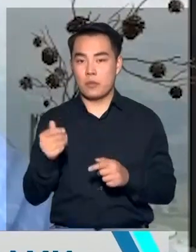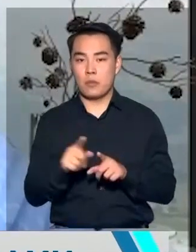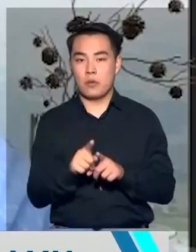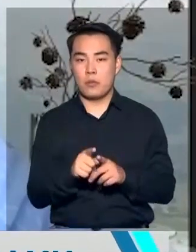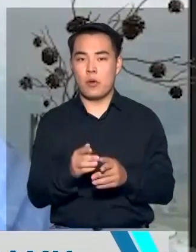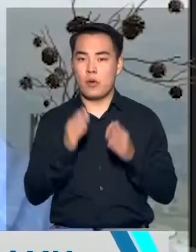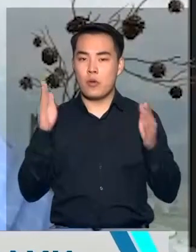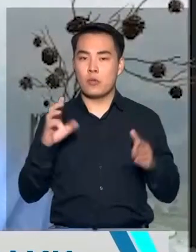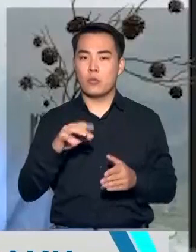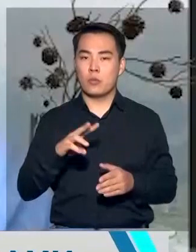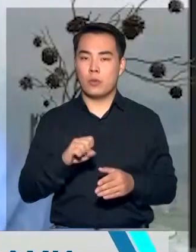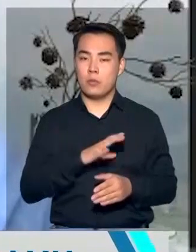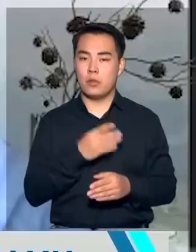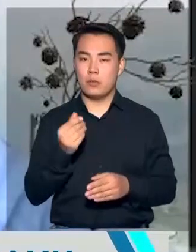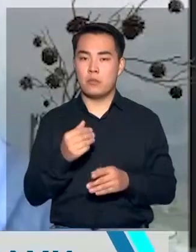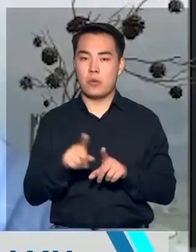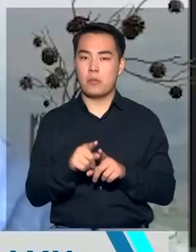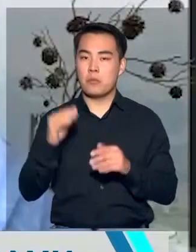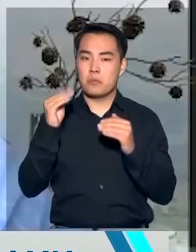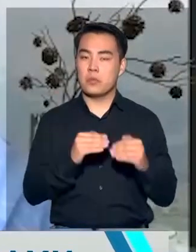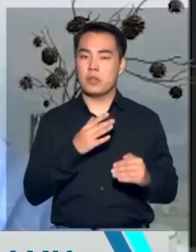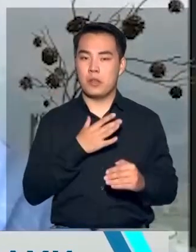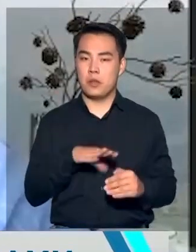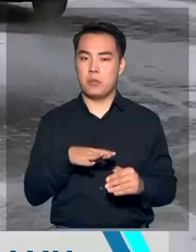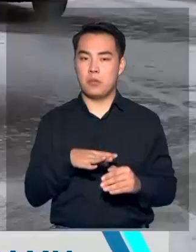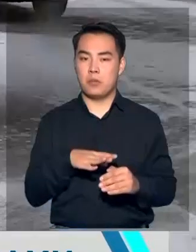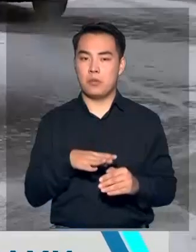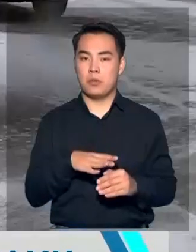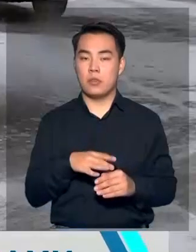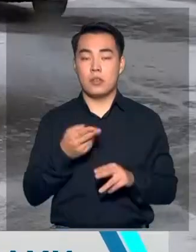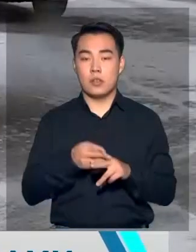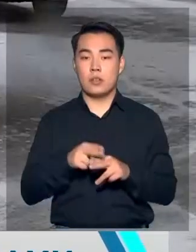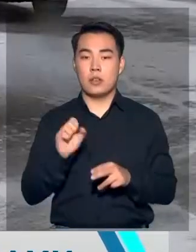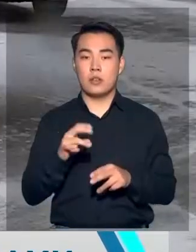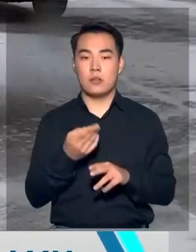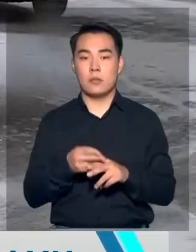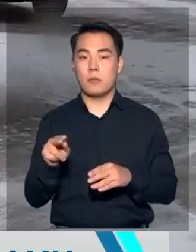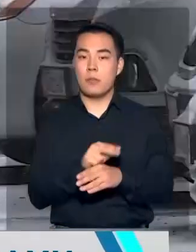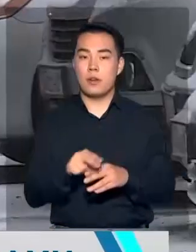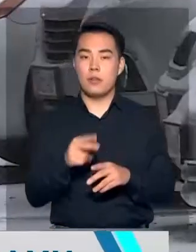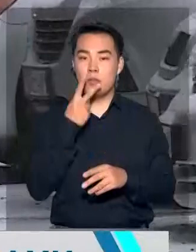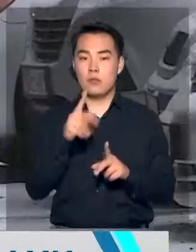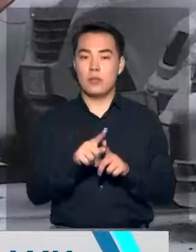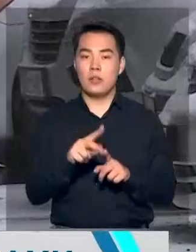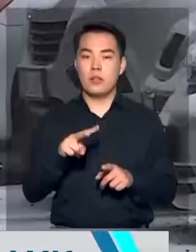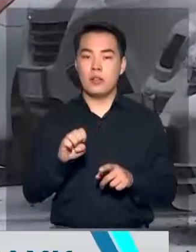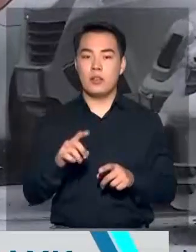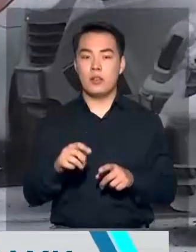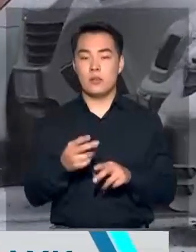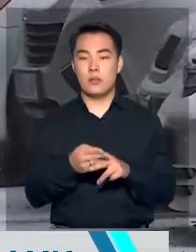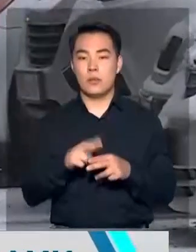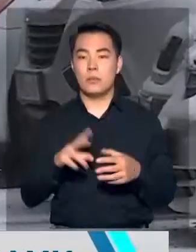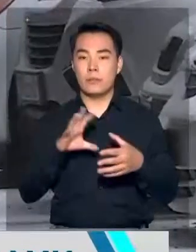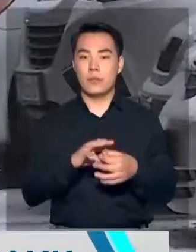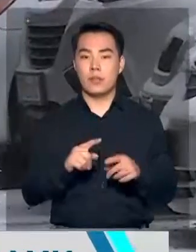эти огромные суммы, для них ничего не снизилось. По данным МВД, поправки позволят легализовать порядка